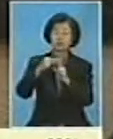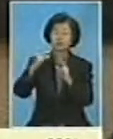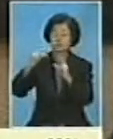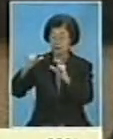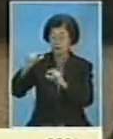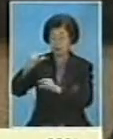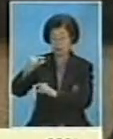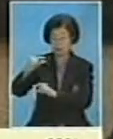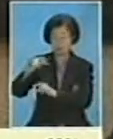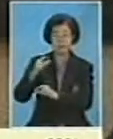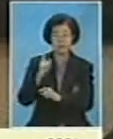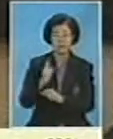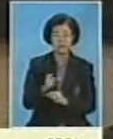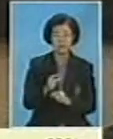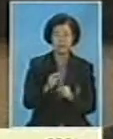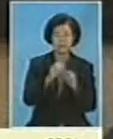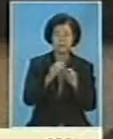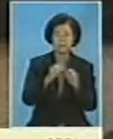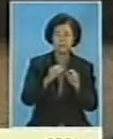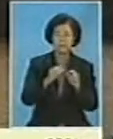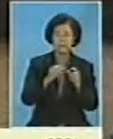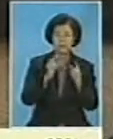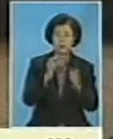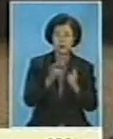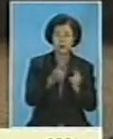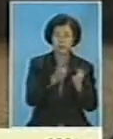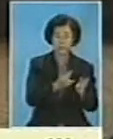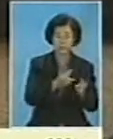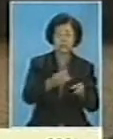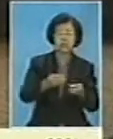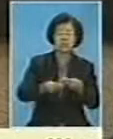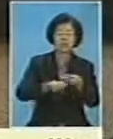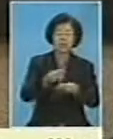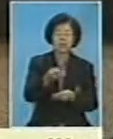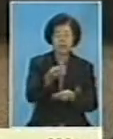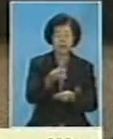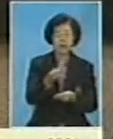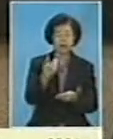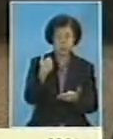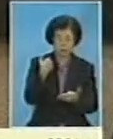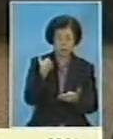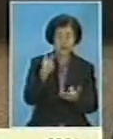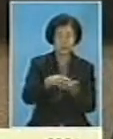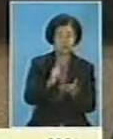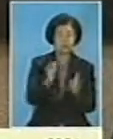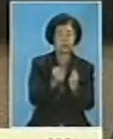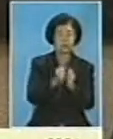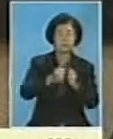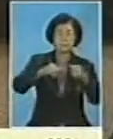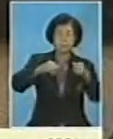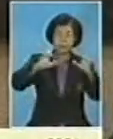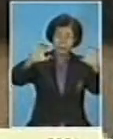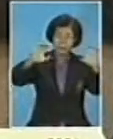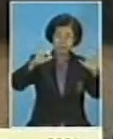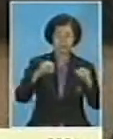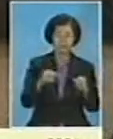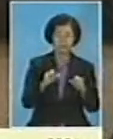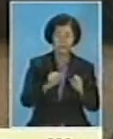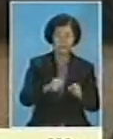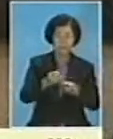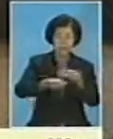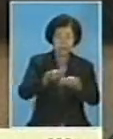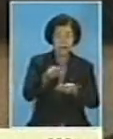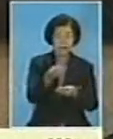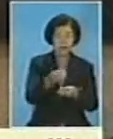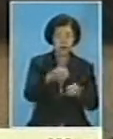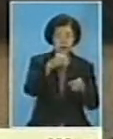ธศาสตร์การระบายข้าวรูปแบบหนึ่งที่เป็นประโยชน์ต่อทางราชการและสามารถระบายข้าวในสต็อก